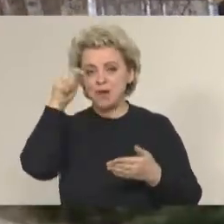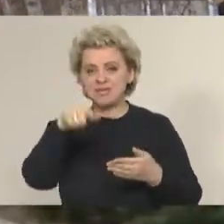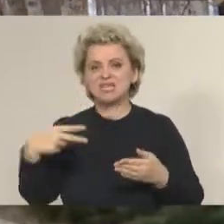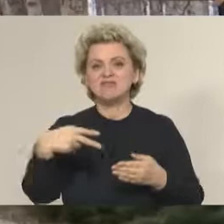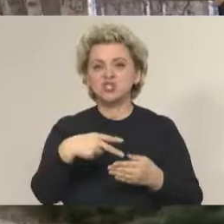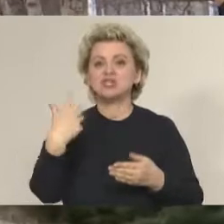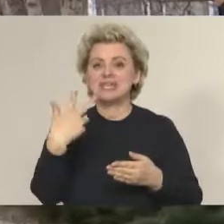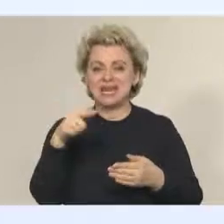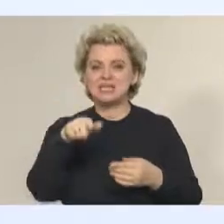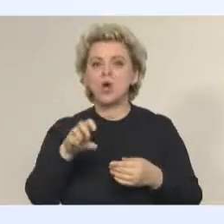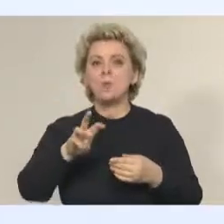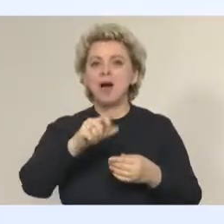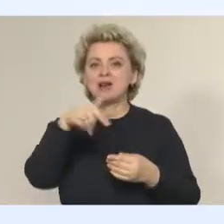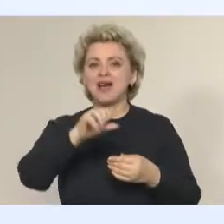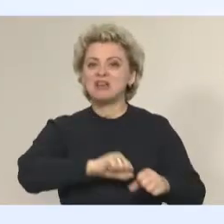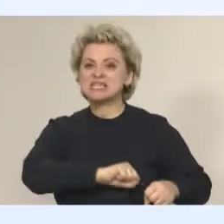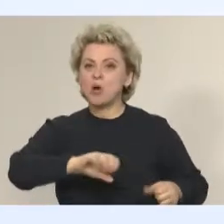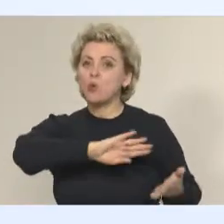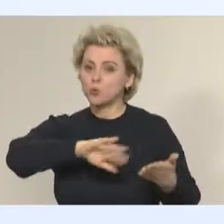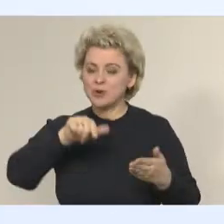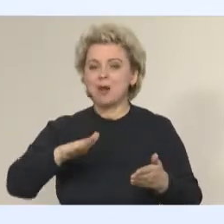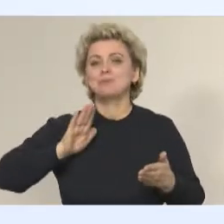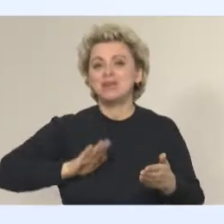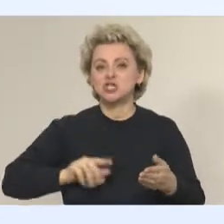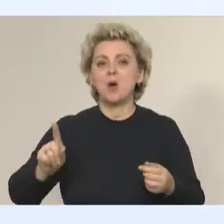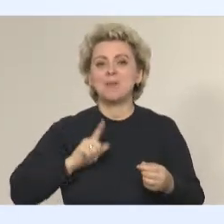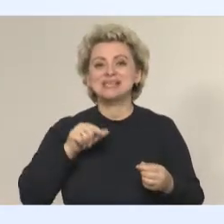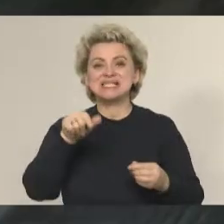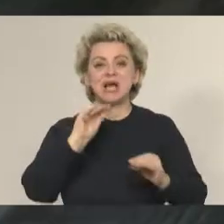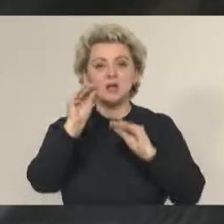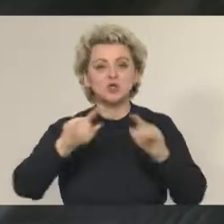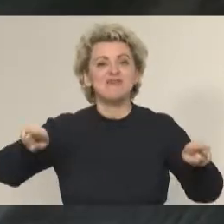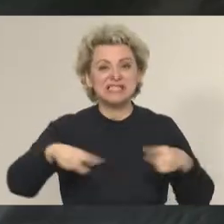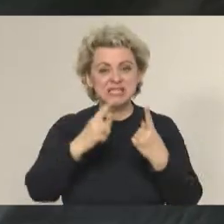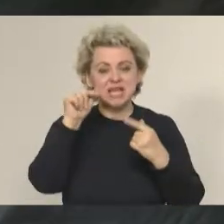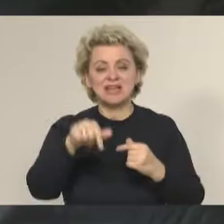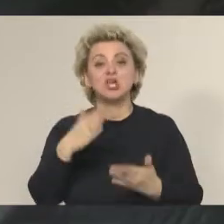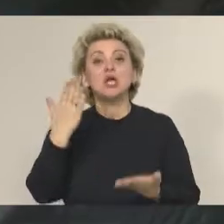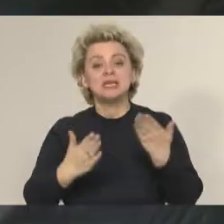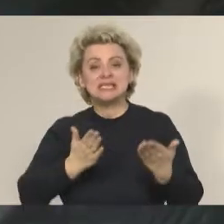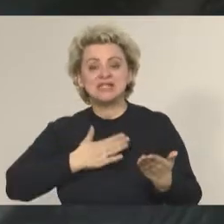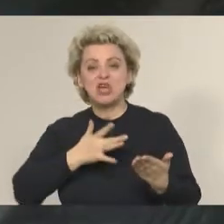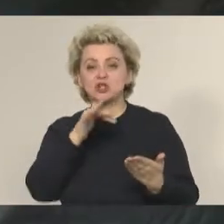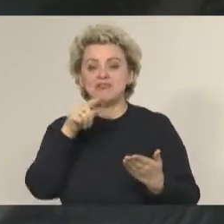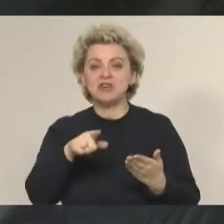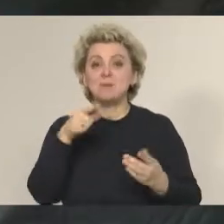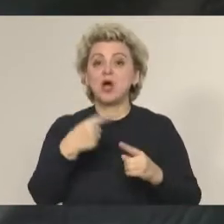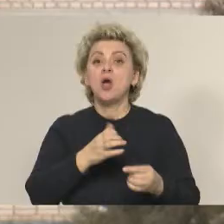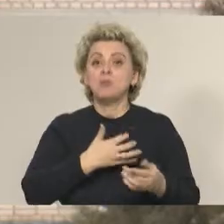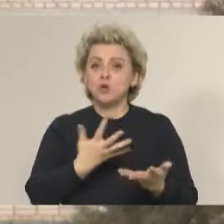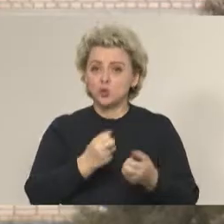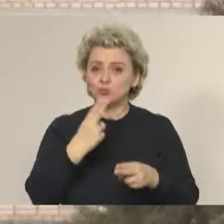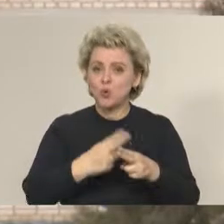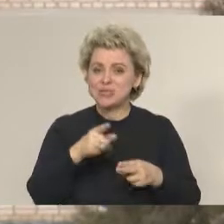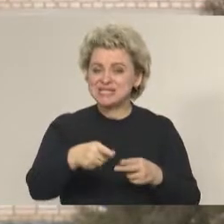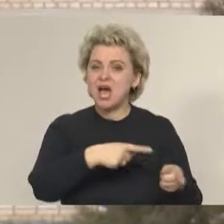в 2003-м Маркова сабли лишили. Пришлось мастерам композицию восстанавливать. И если в наше время покушаются на